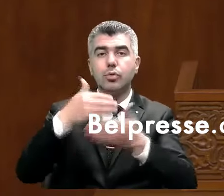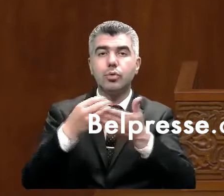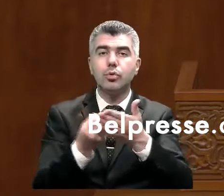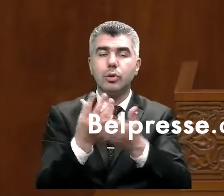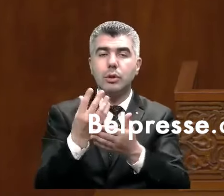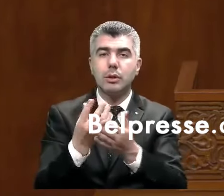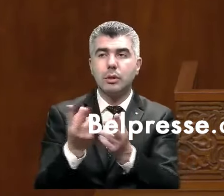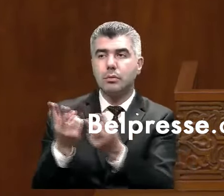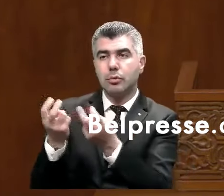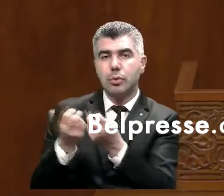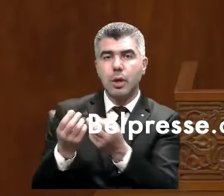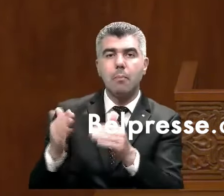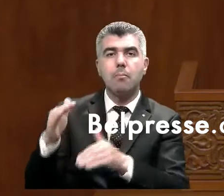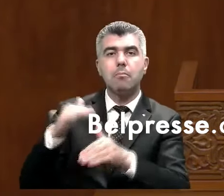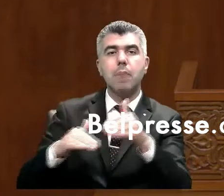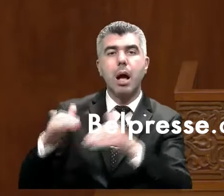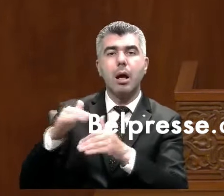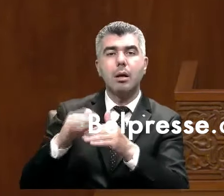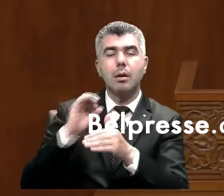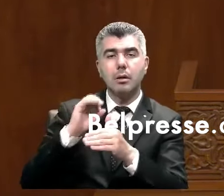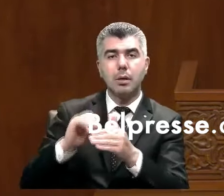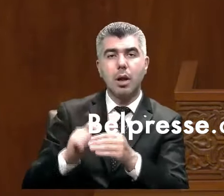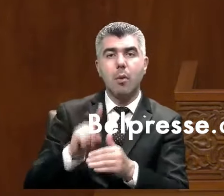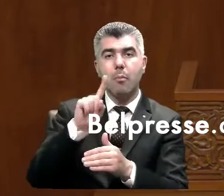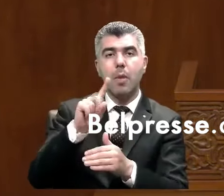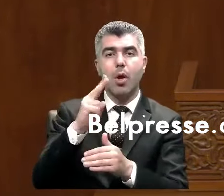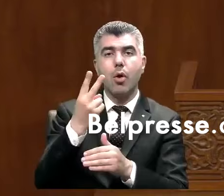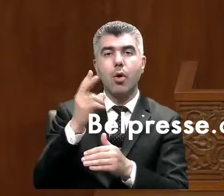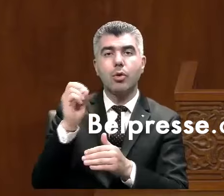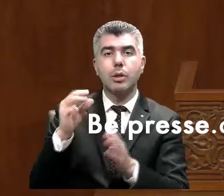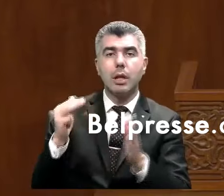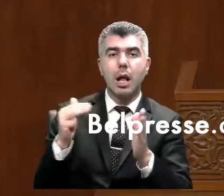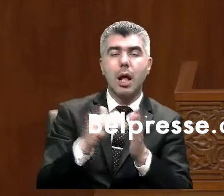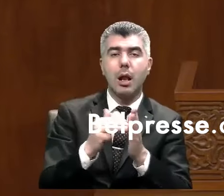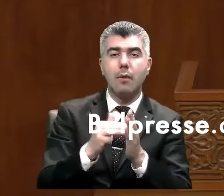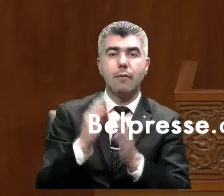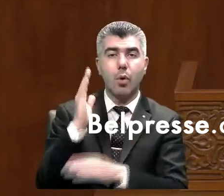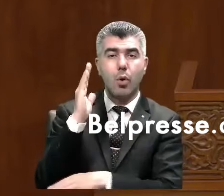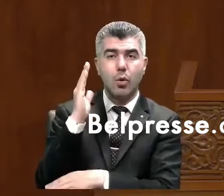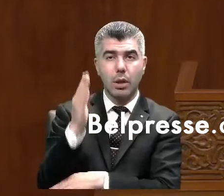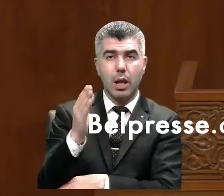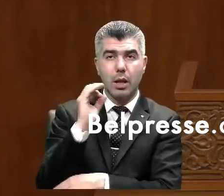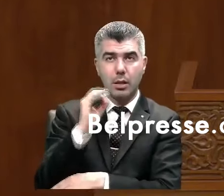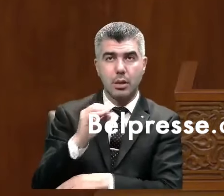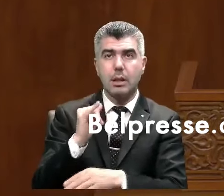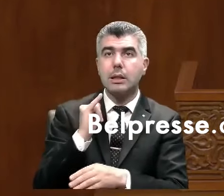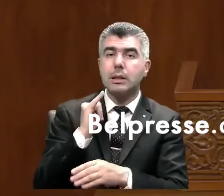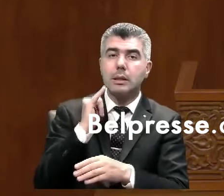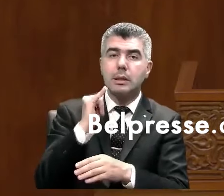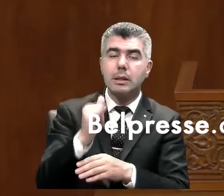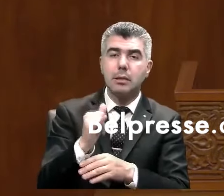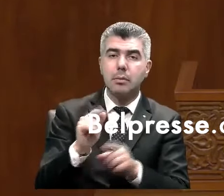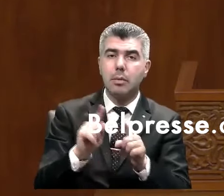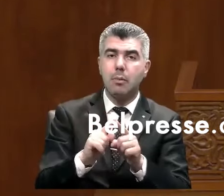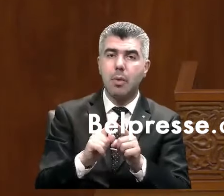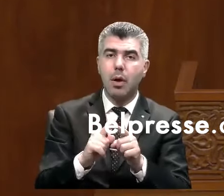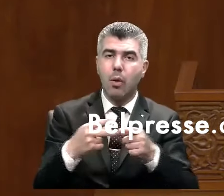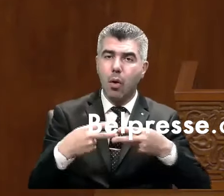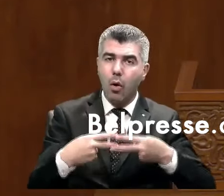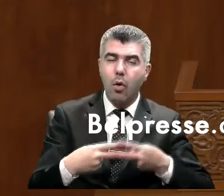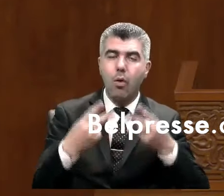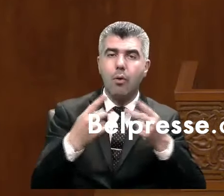لسقي في الافق 120 الف هكتار لحمايه واستدامه الري في بعض الاحواض